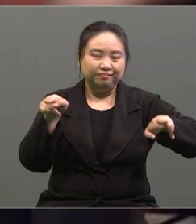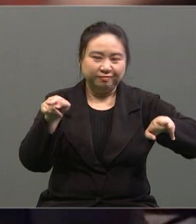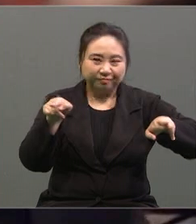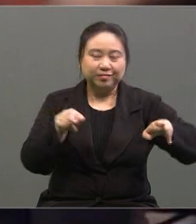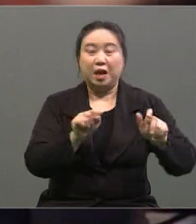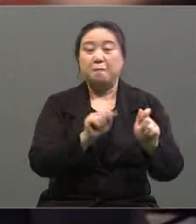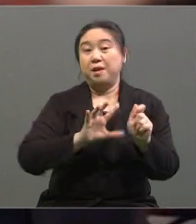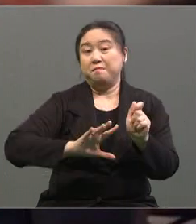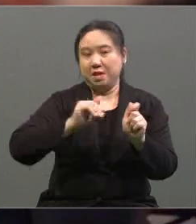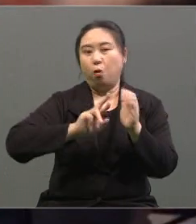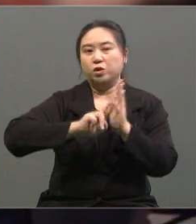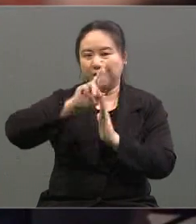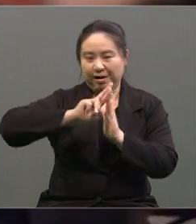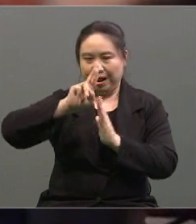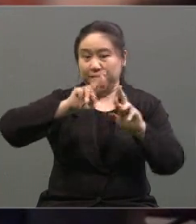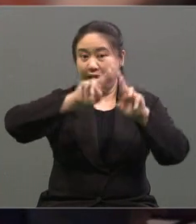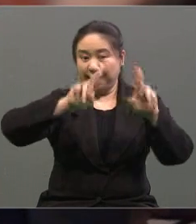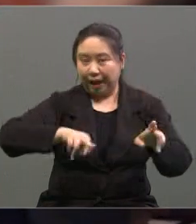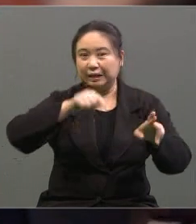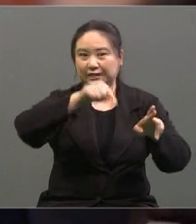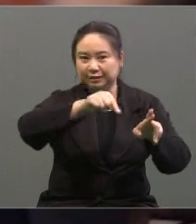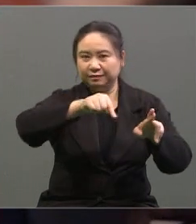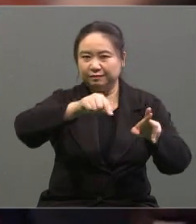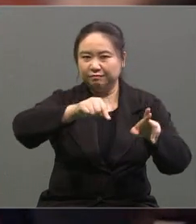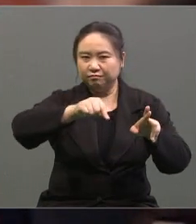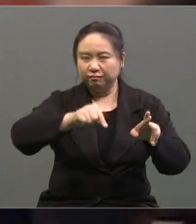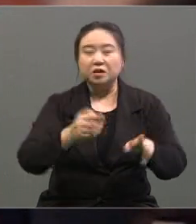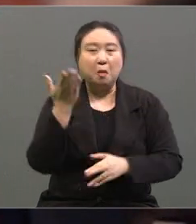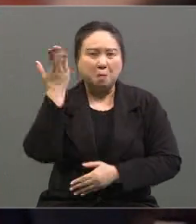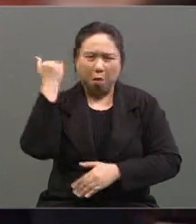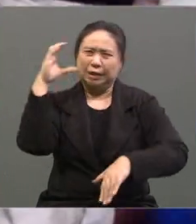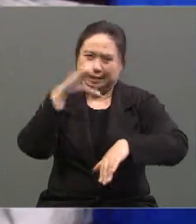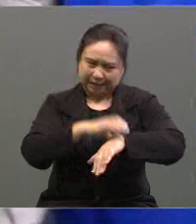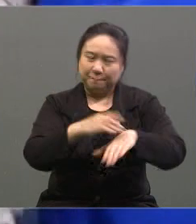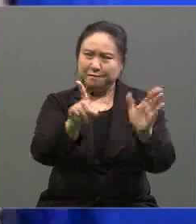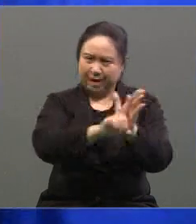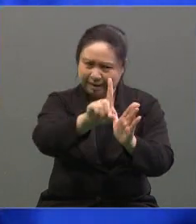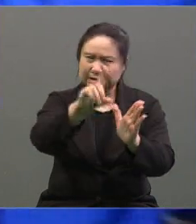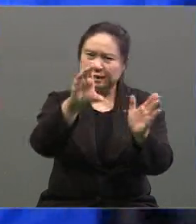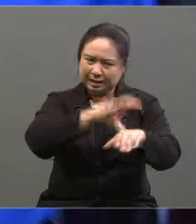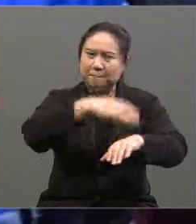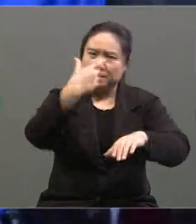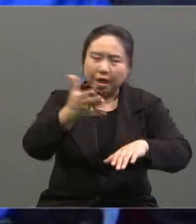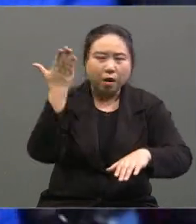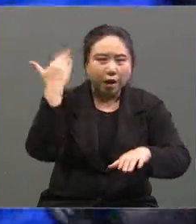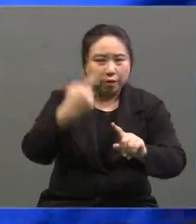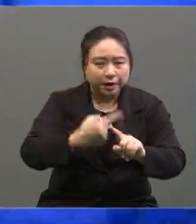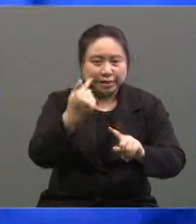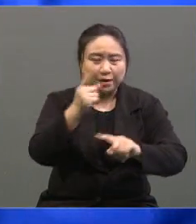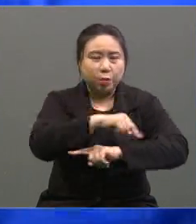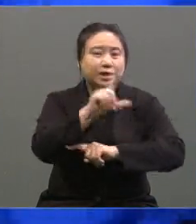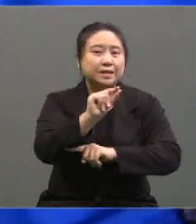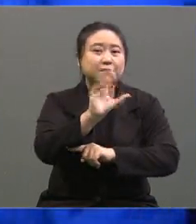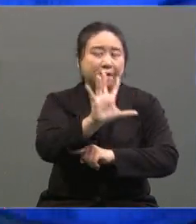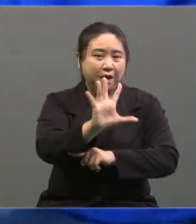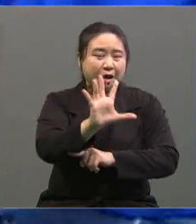ำบลรอบเวียงอำเภอเมืองเชียงรายค่ะคือสถานที่แห่งนี้คุณผู้ชมเคยถูกจับกุมไปแล้วครั้งหนึ่งนะคะเมื่อวันที่25พฤศจิกาย